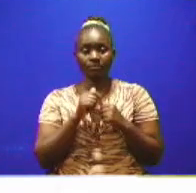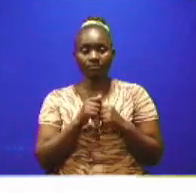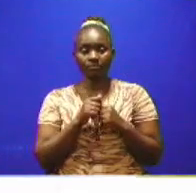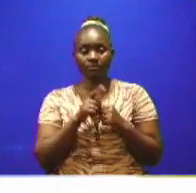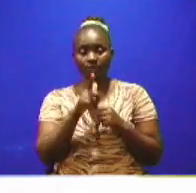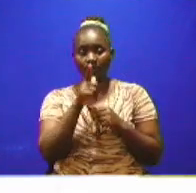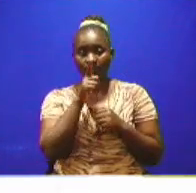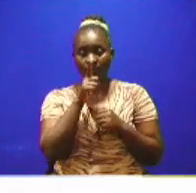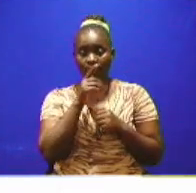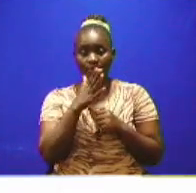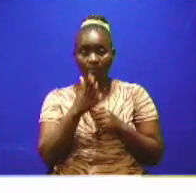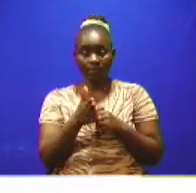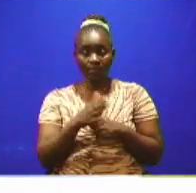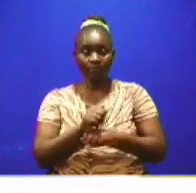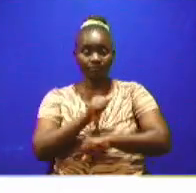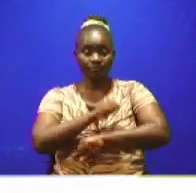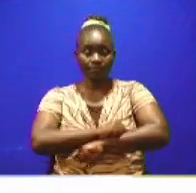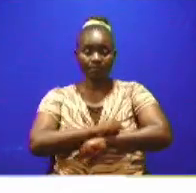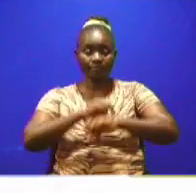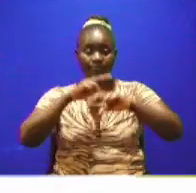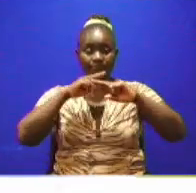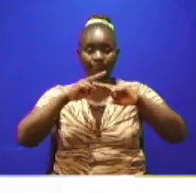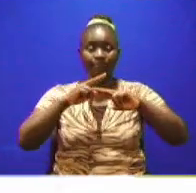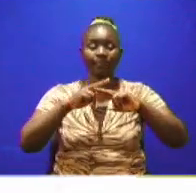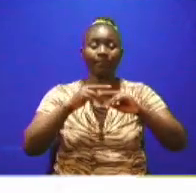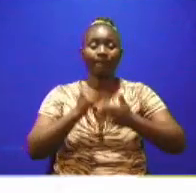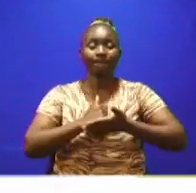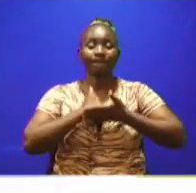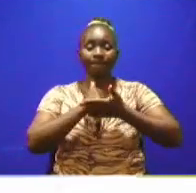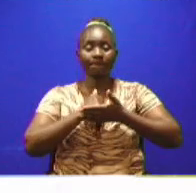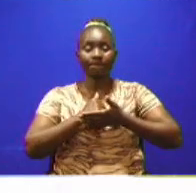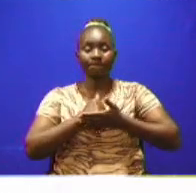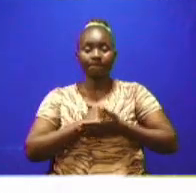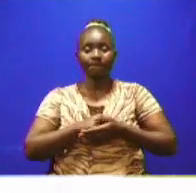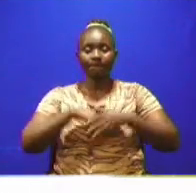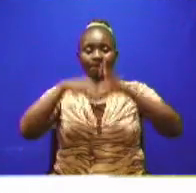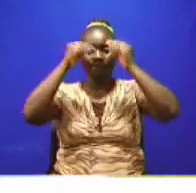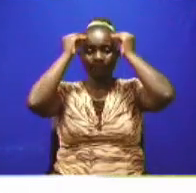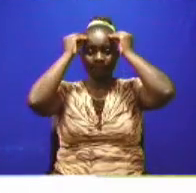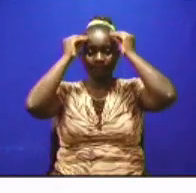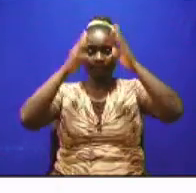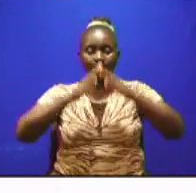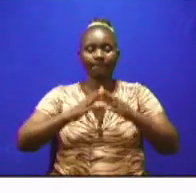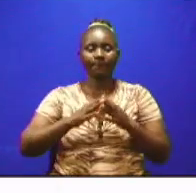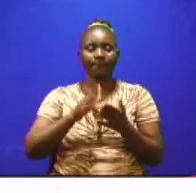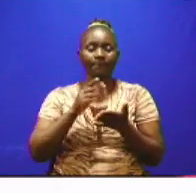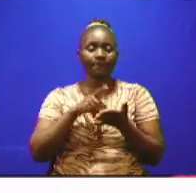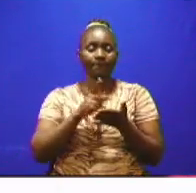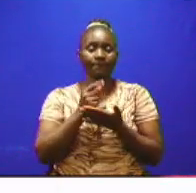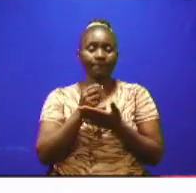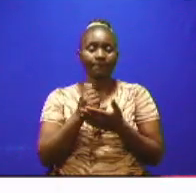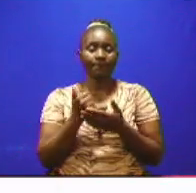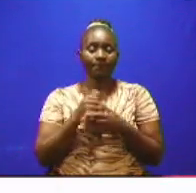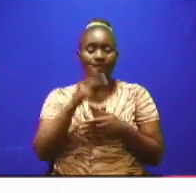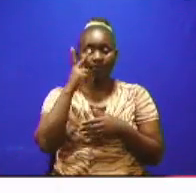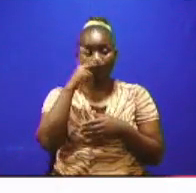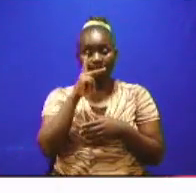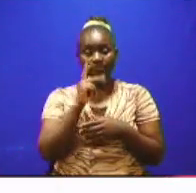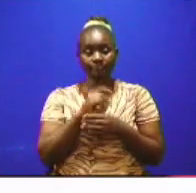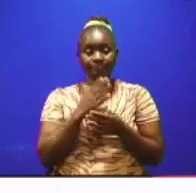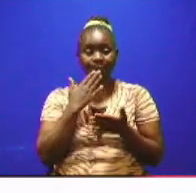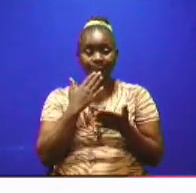Tarachaga ika secondary school etiko konya abana ase tifisirwa wakana ensemo ya bible ni go